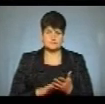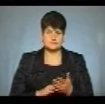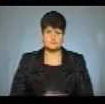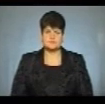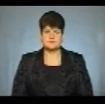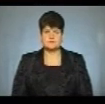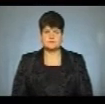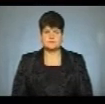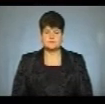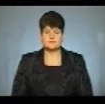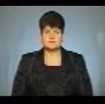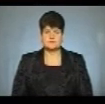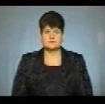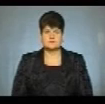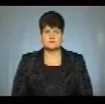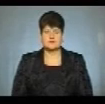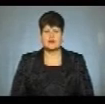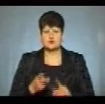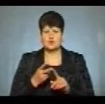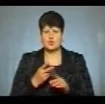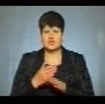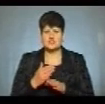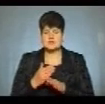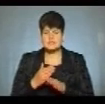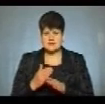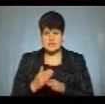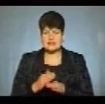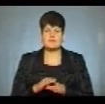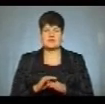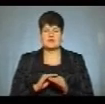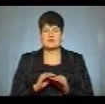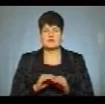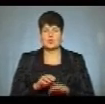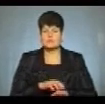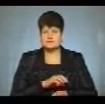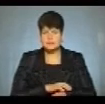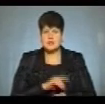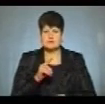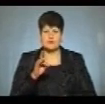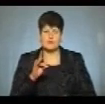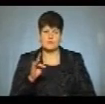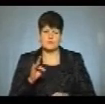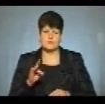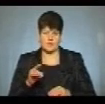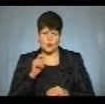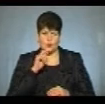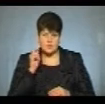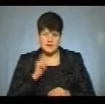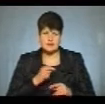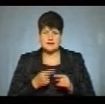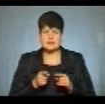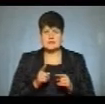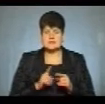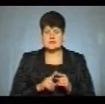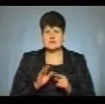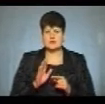Тернопіль. Друга частина трилогії «Вирівнювання збруча» називатиметься «Твовадіс», каже Олег Клименко. Вадіс – це прізвище